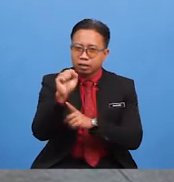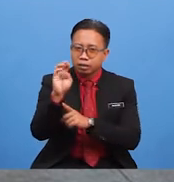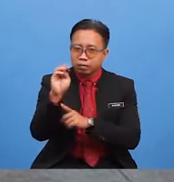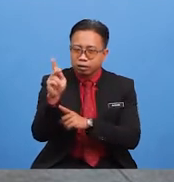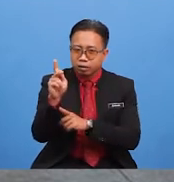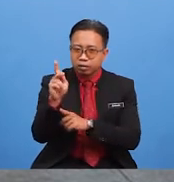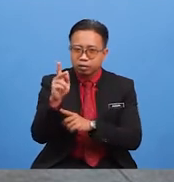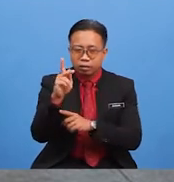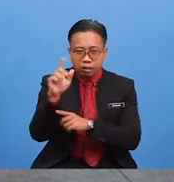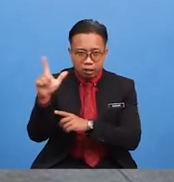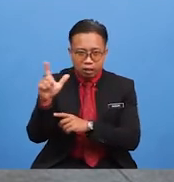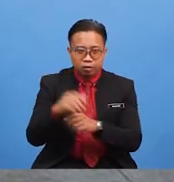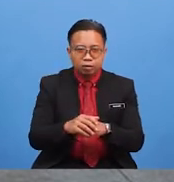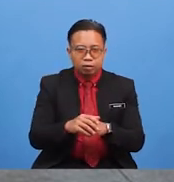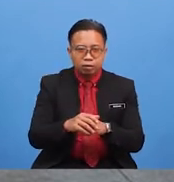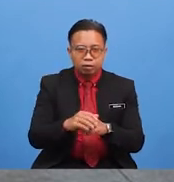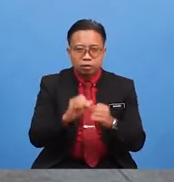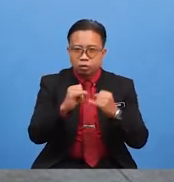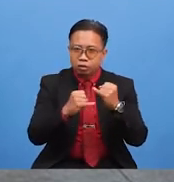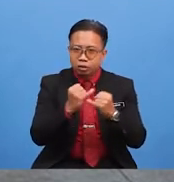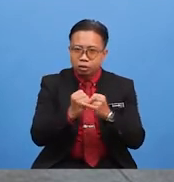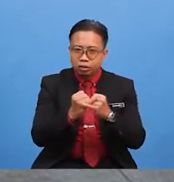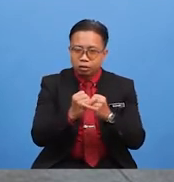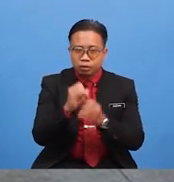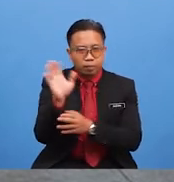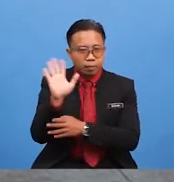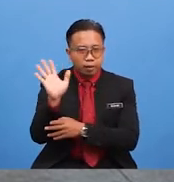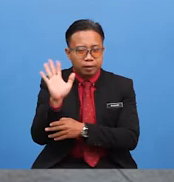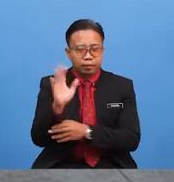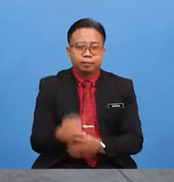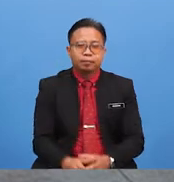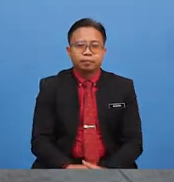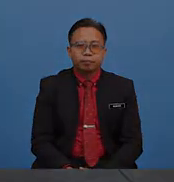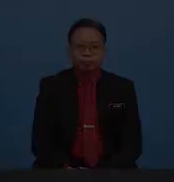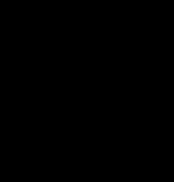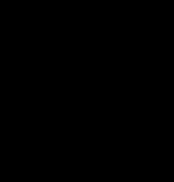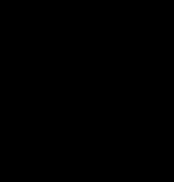Gabriel, Kuala Lumpur. Semoga berjaya dan bon voyage. Bye-bye.